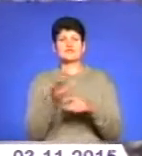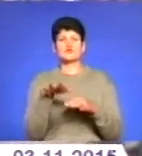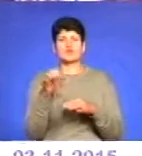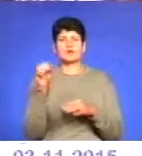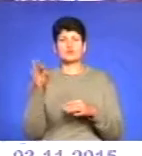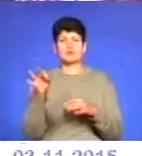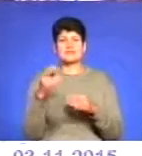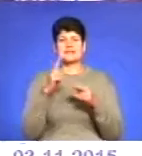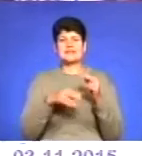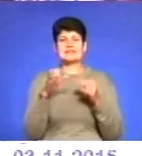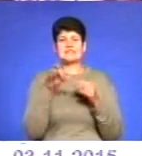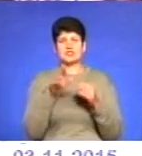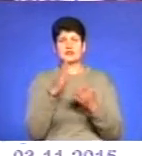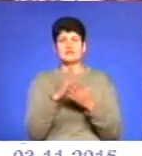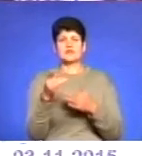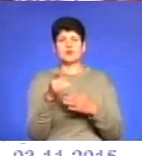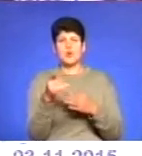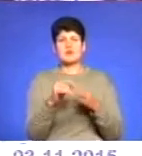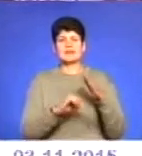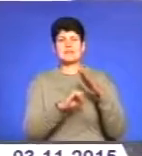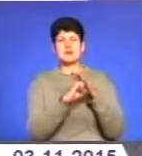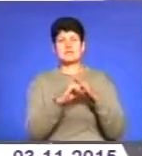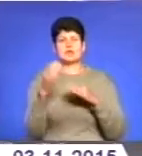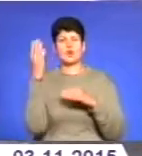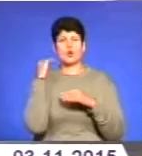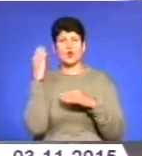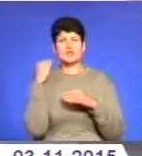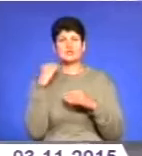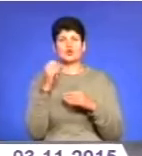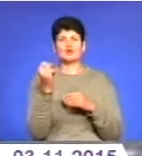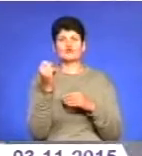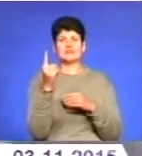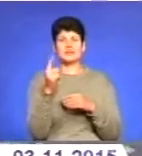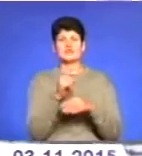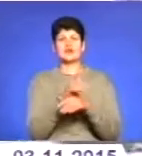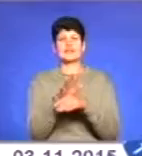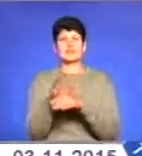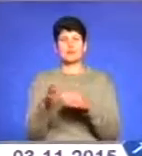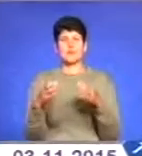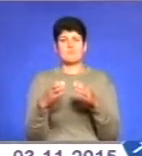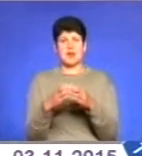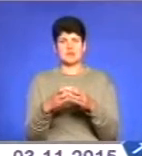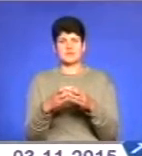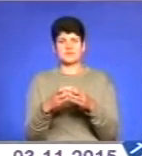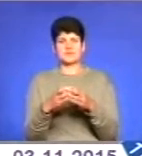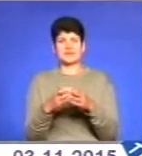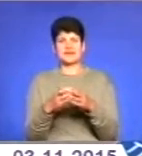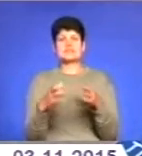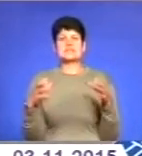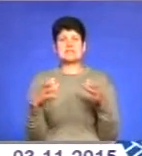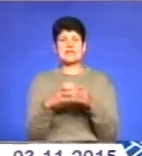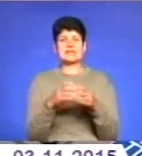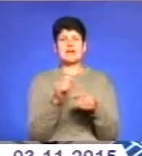2015 року дислокується в Тернополі на базі колишньої 11-ї гвардійської артилерійської бригади. Загін ракетників